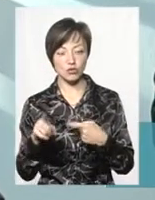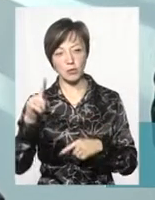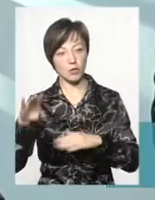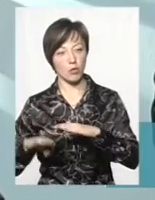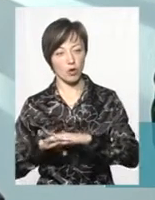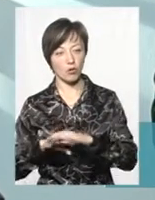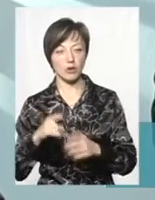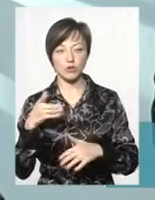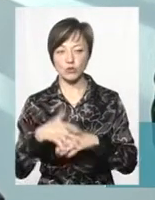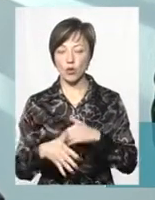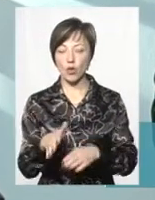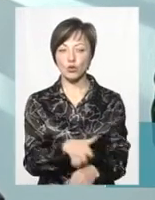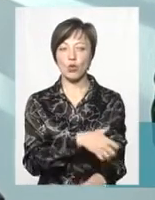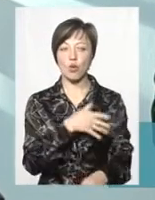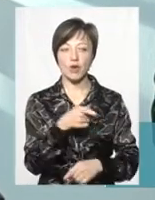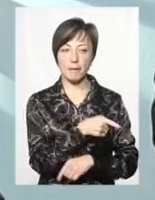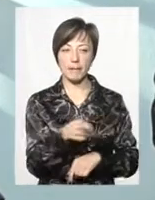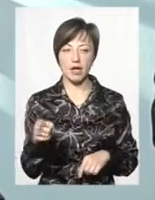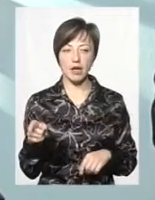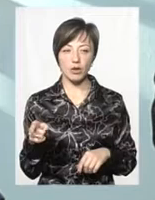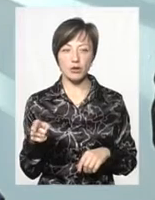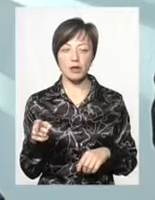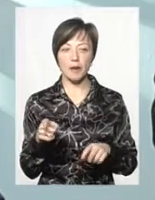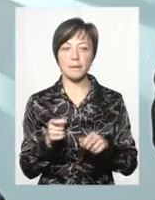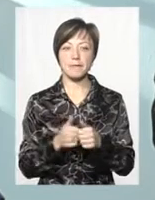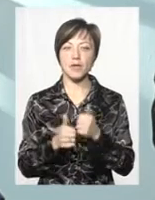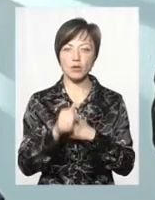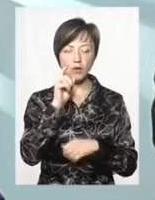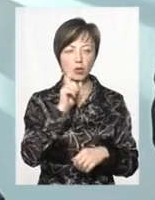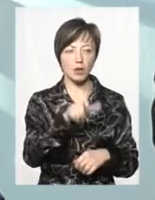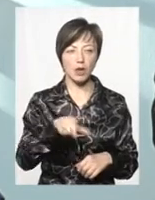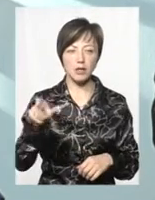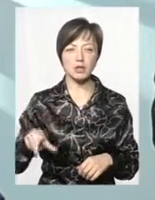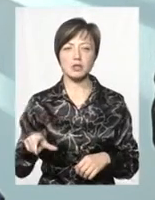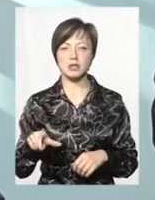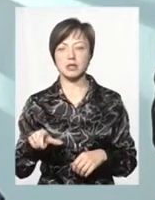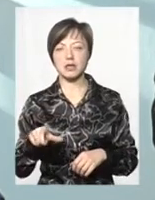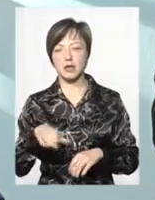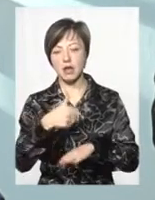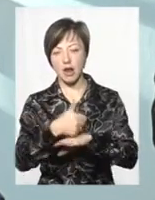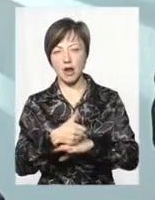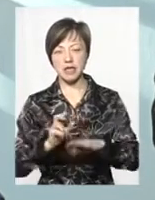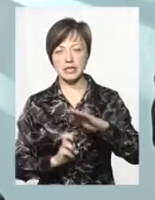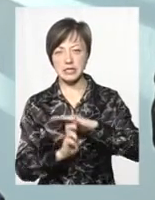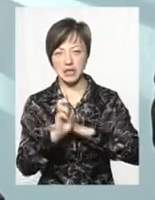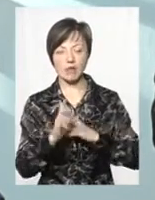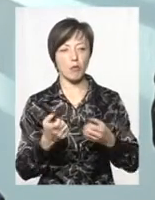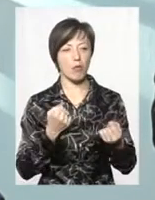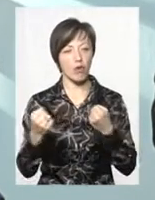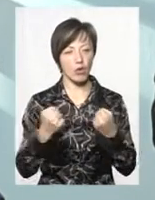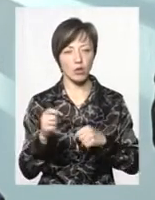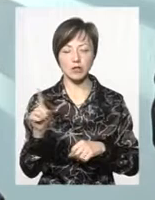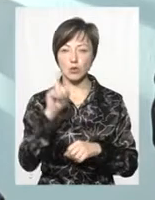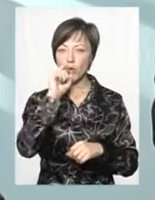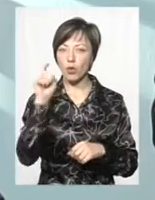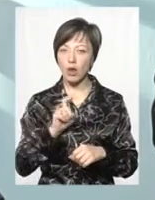що довгий період передові українці, передові ієрархи церкви боролися за те, щоб